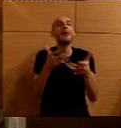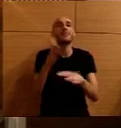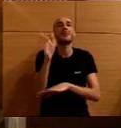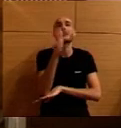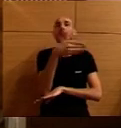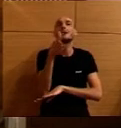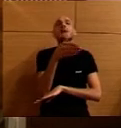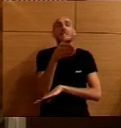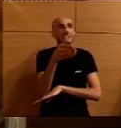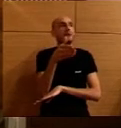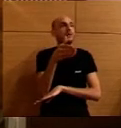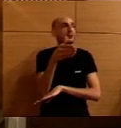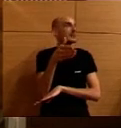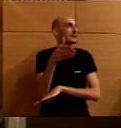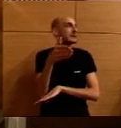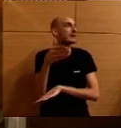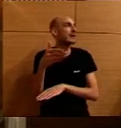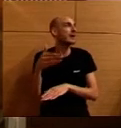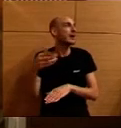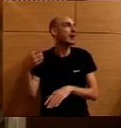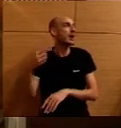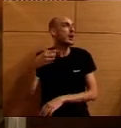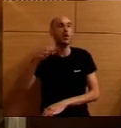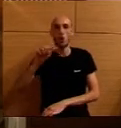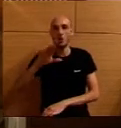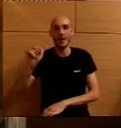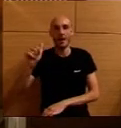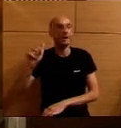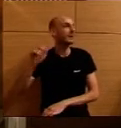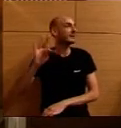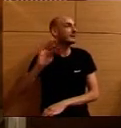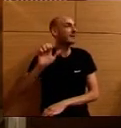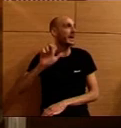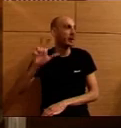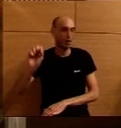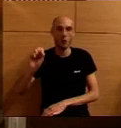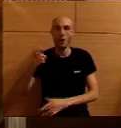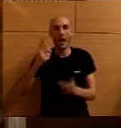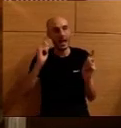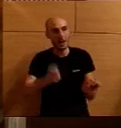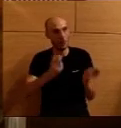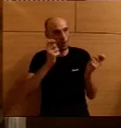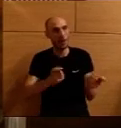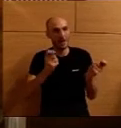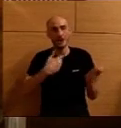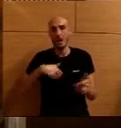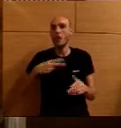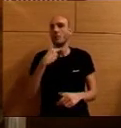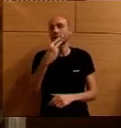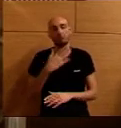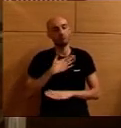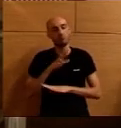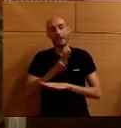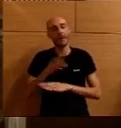la senyora diputada Glòria Tello. Moltes gràcies, Glòria. En segon lloc, espere que quan acabe de